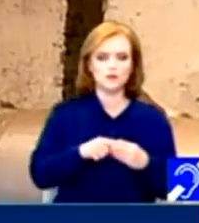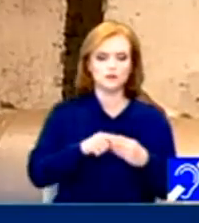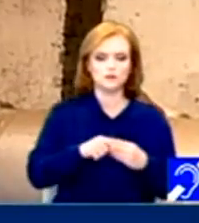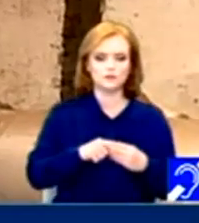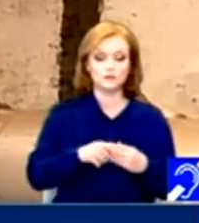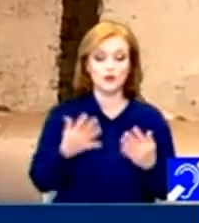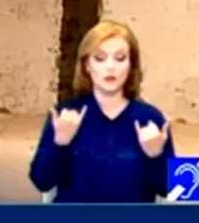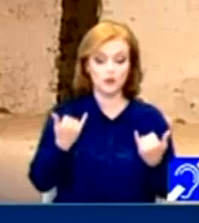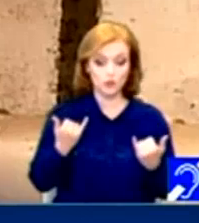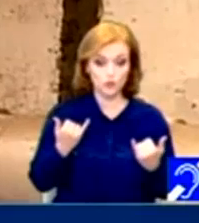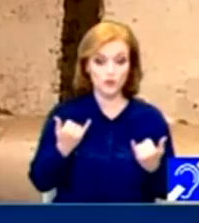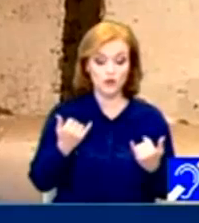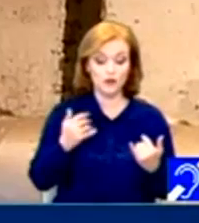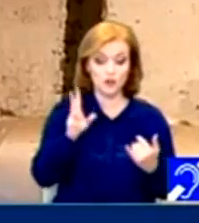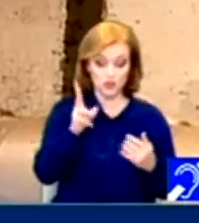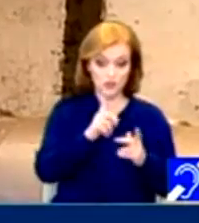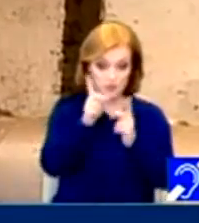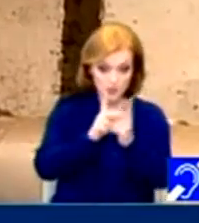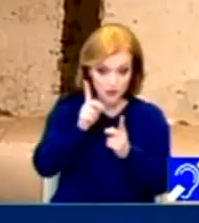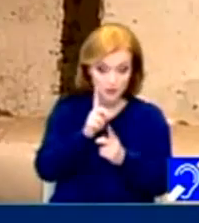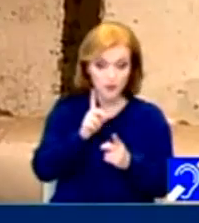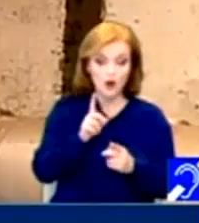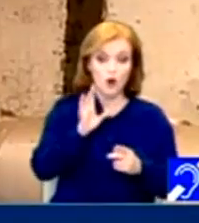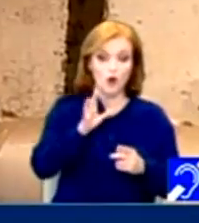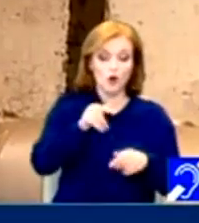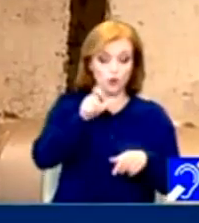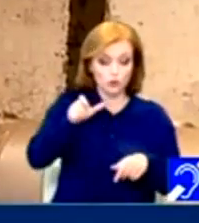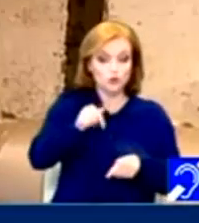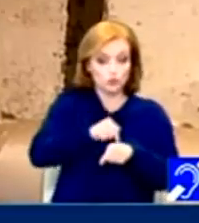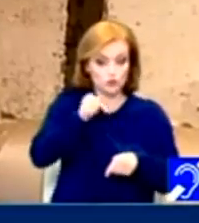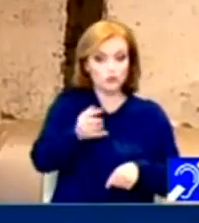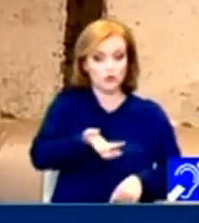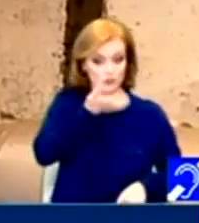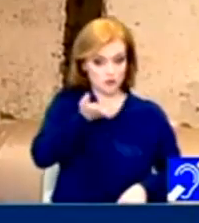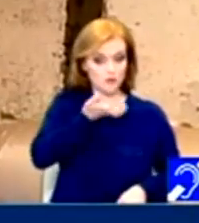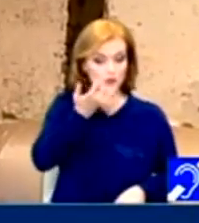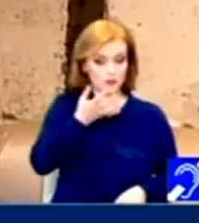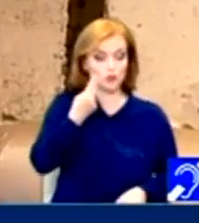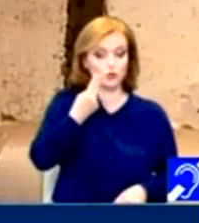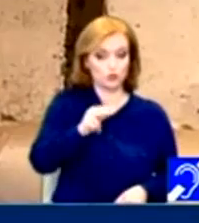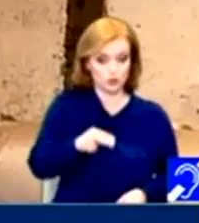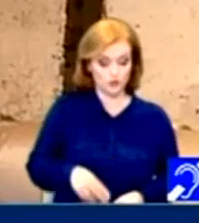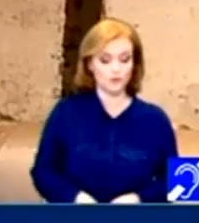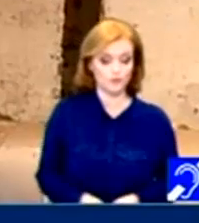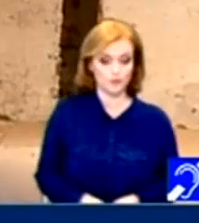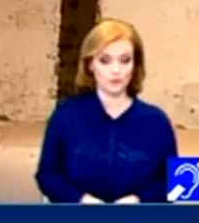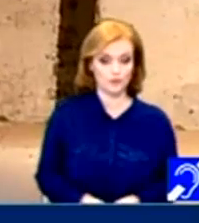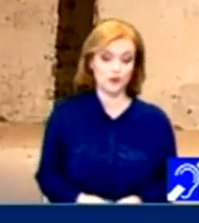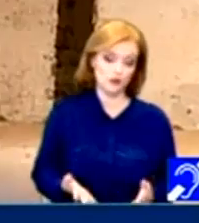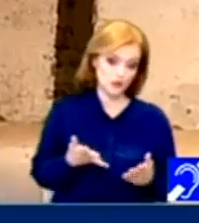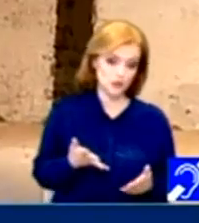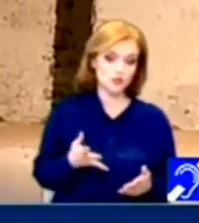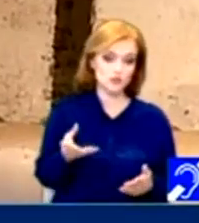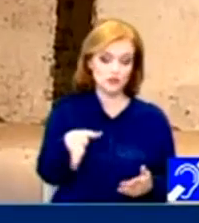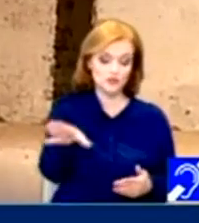20%. Acum undeva vreo 70%. Adică e mai efectiv, e mai bine. E de dorit, sigur, și